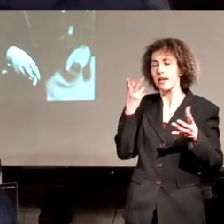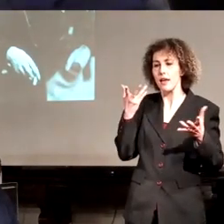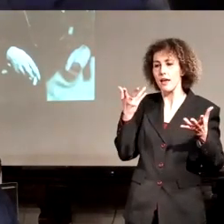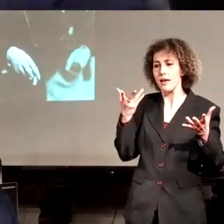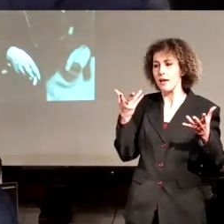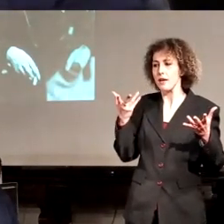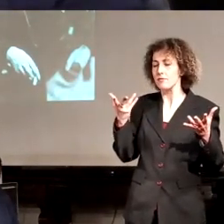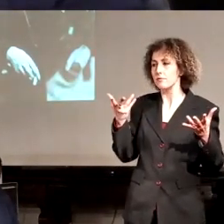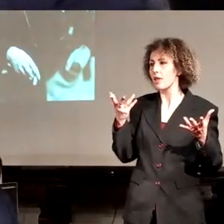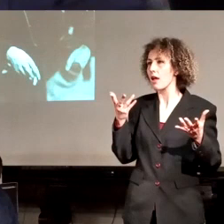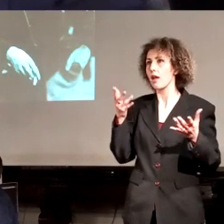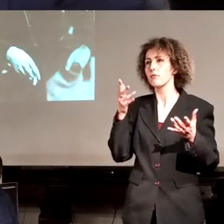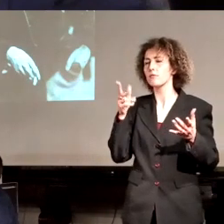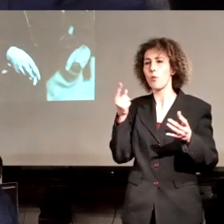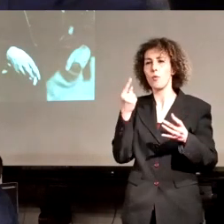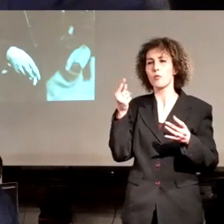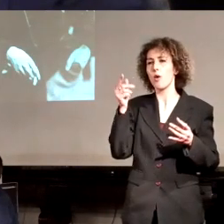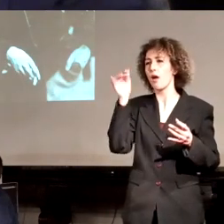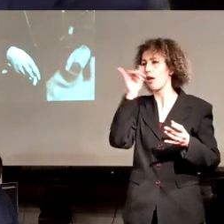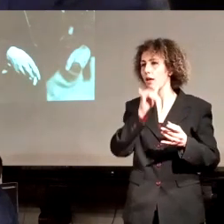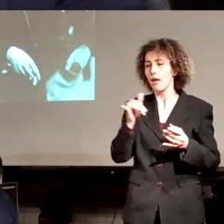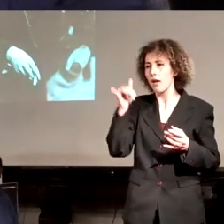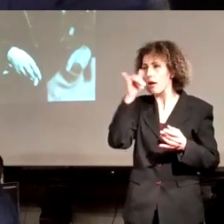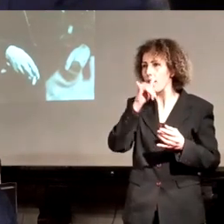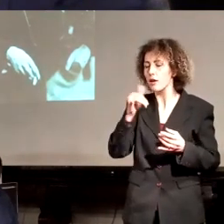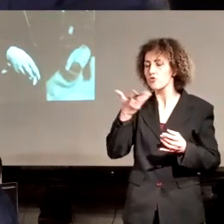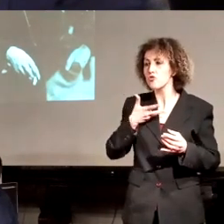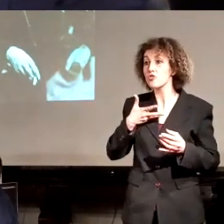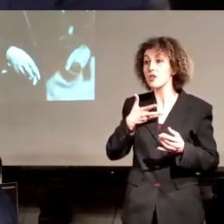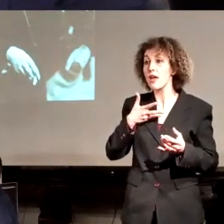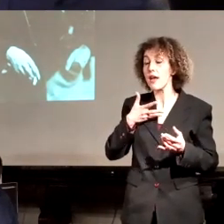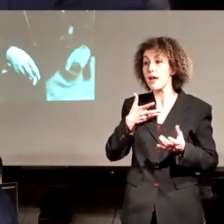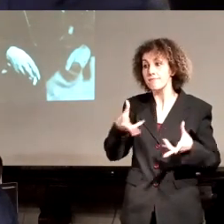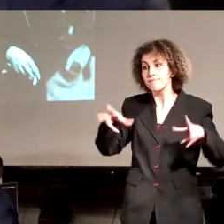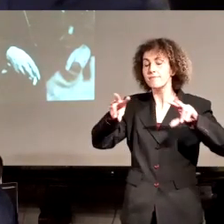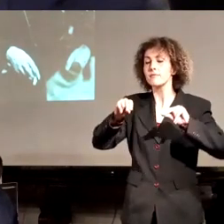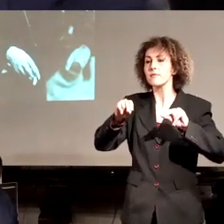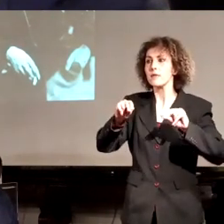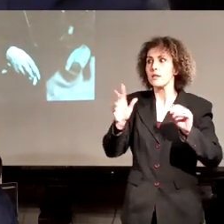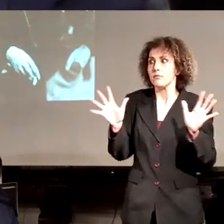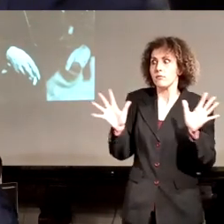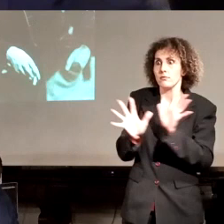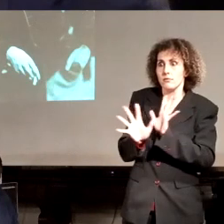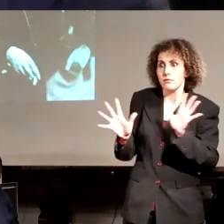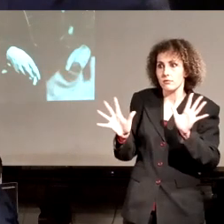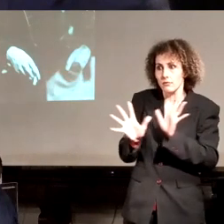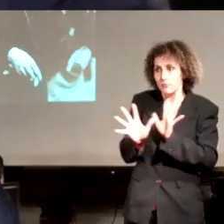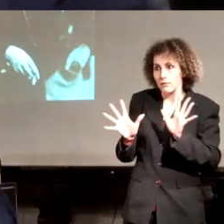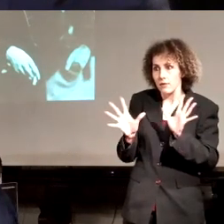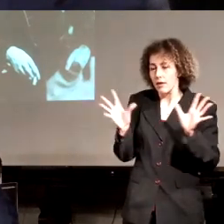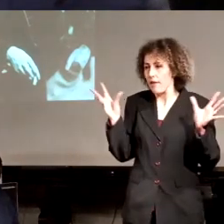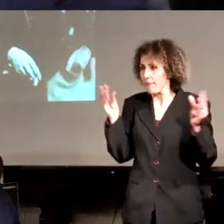è distratto ritorna il gelo il freddo la ghiacciare che c'è